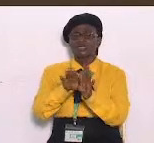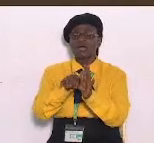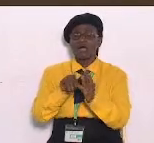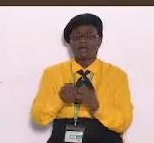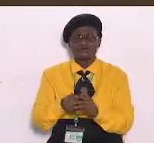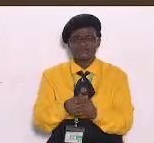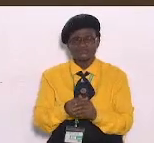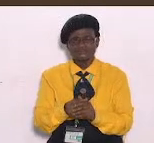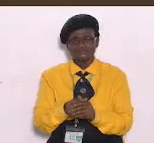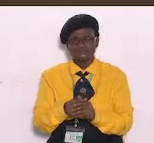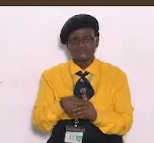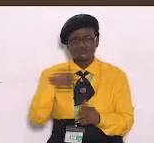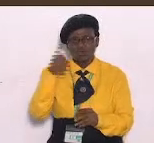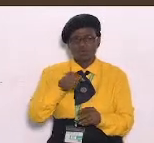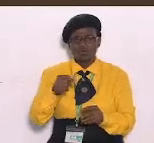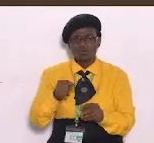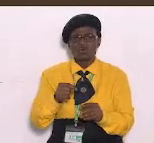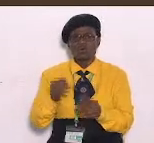au